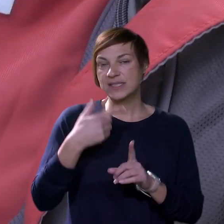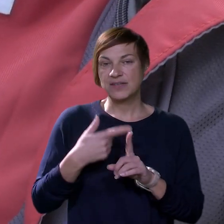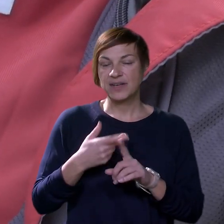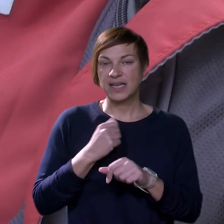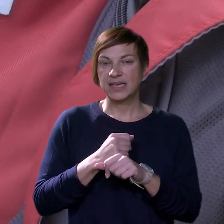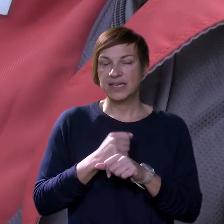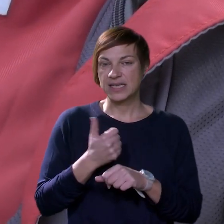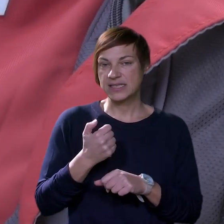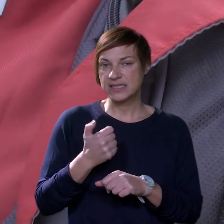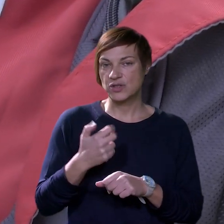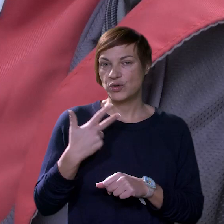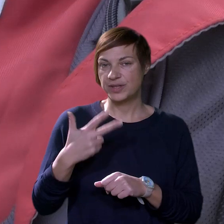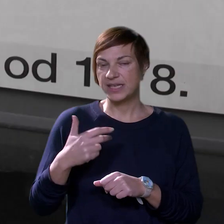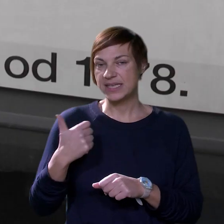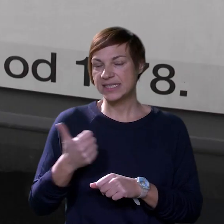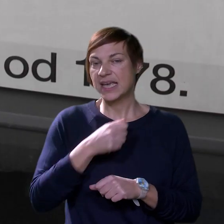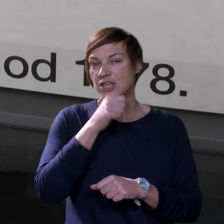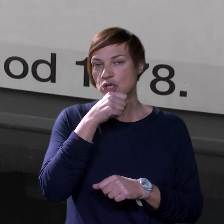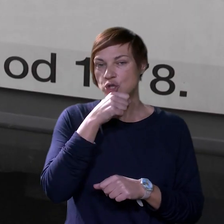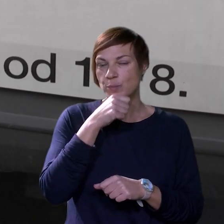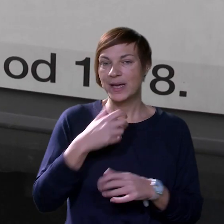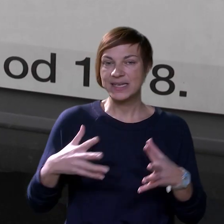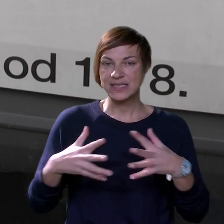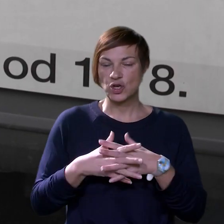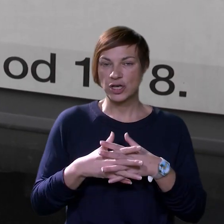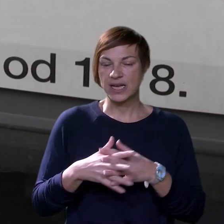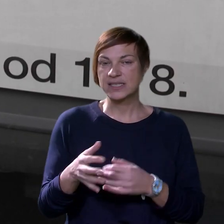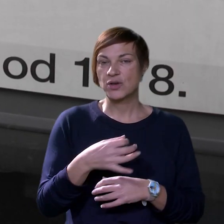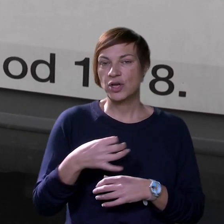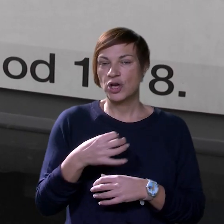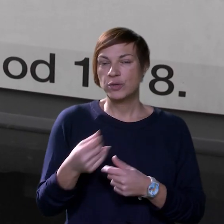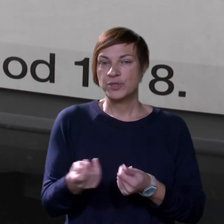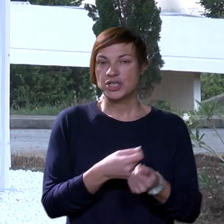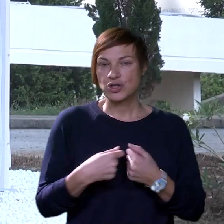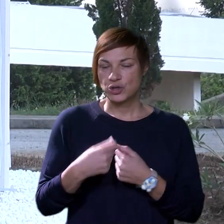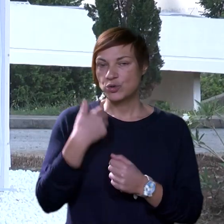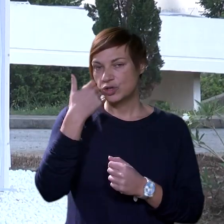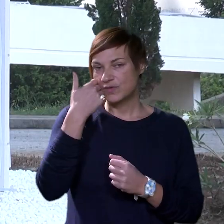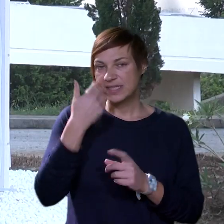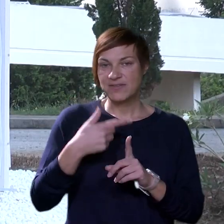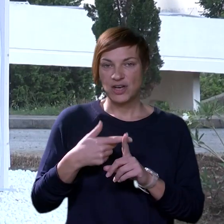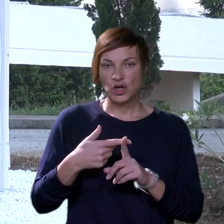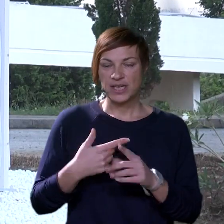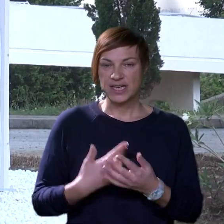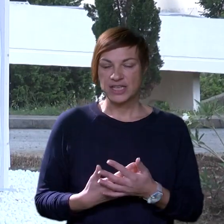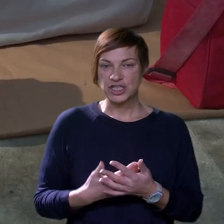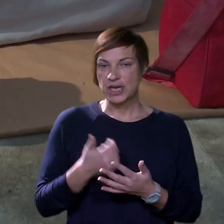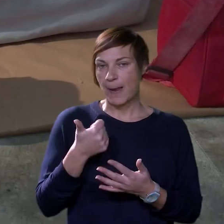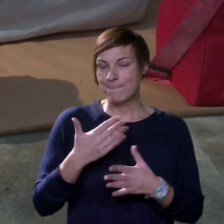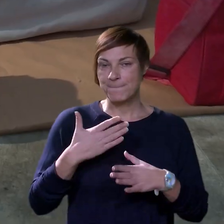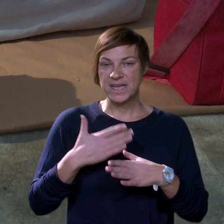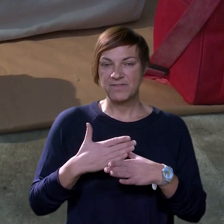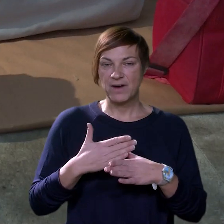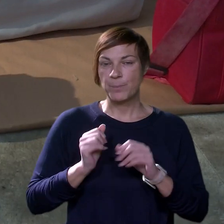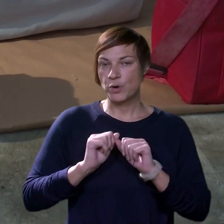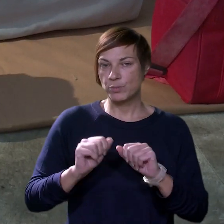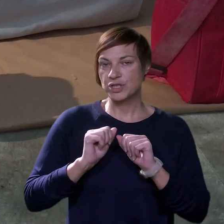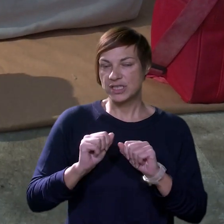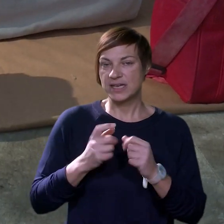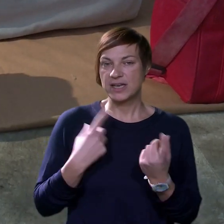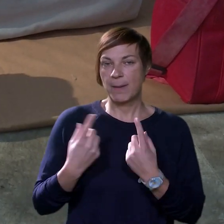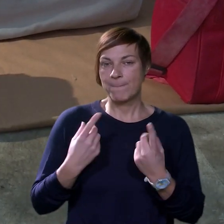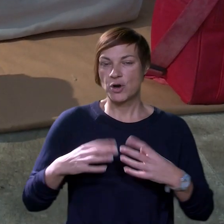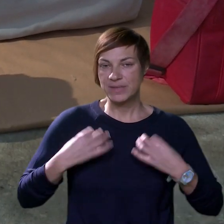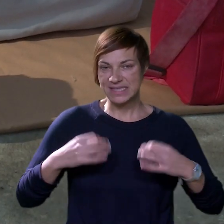Crvenog križa djeluje 131 županijsko, gradsko i općinsko društvo Crvenog križa. Prva pomoć, zaštita